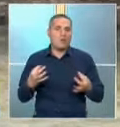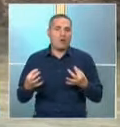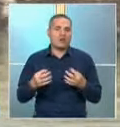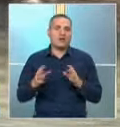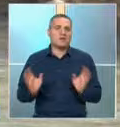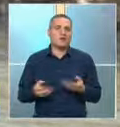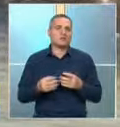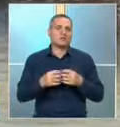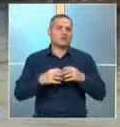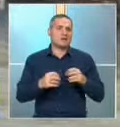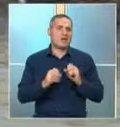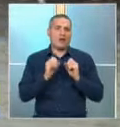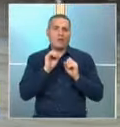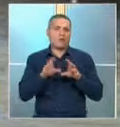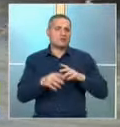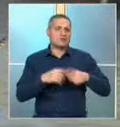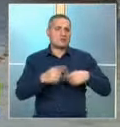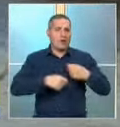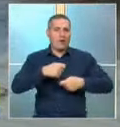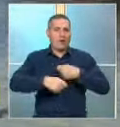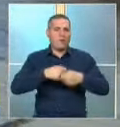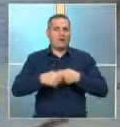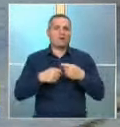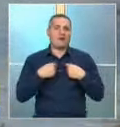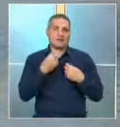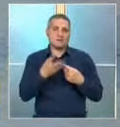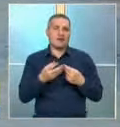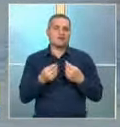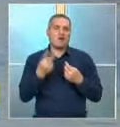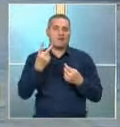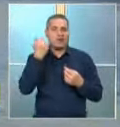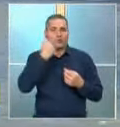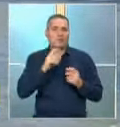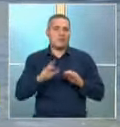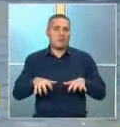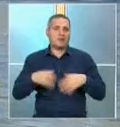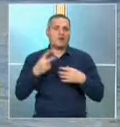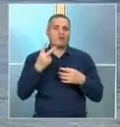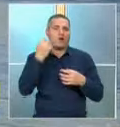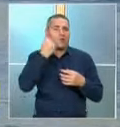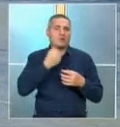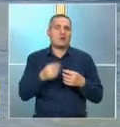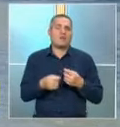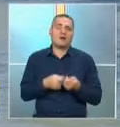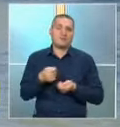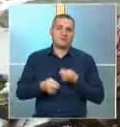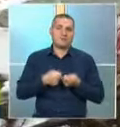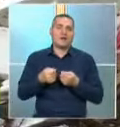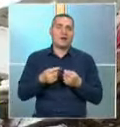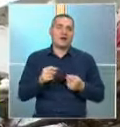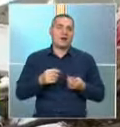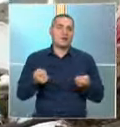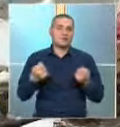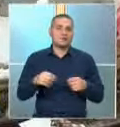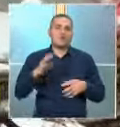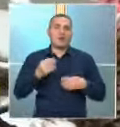да се използва повторно. Аз съм супер голям привърженик на втората употреба, например панталона ми днес е от там. Изключително